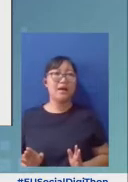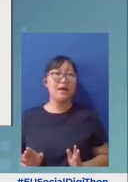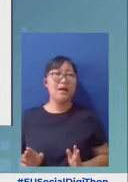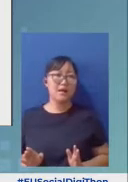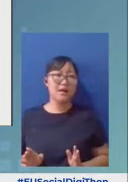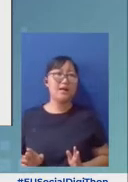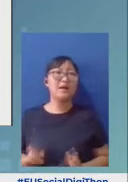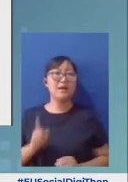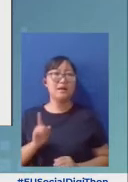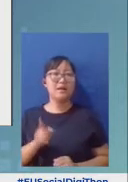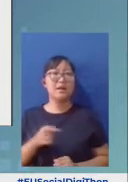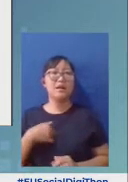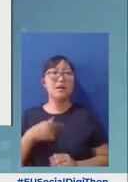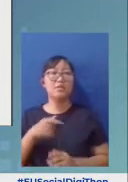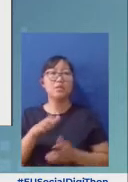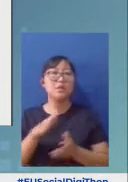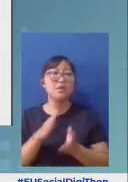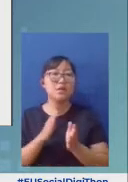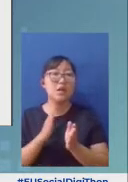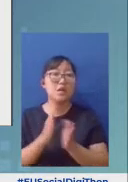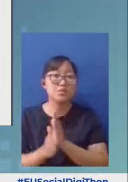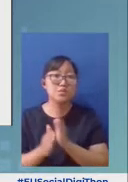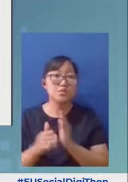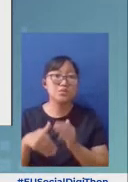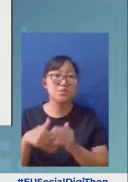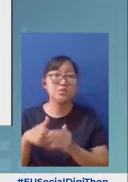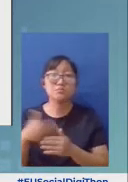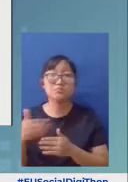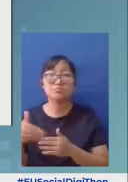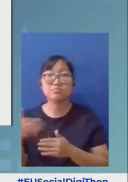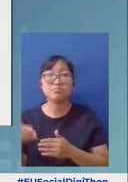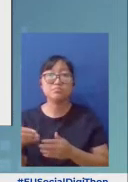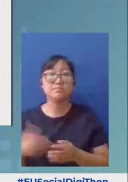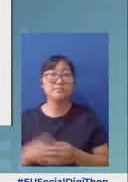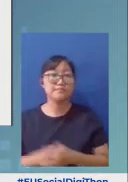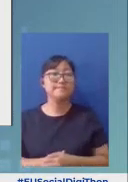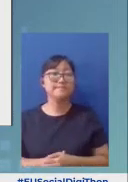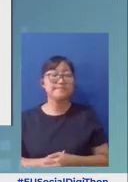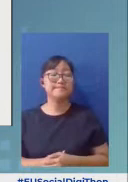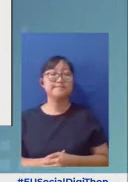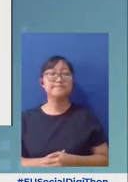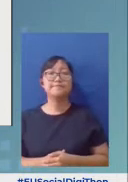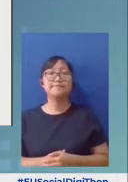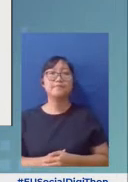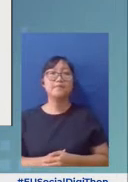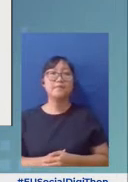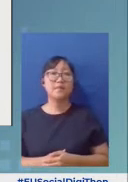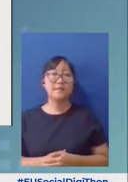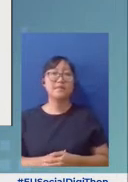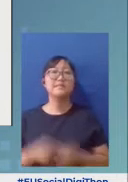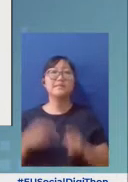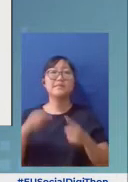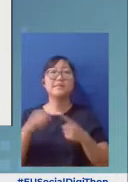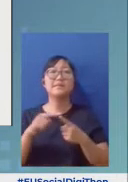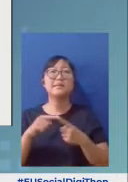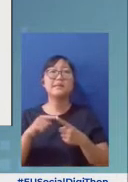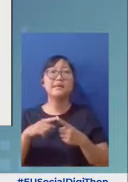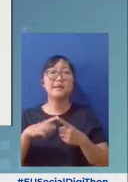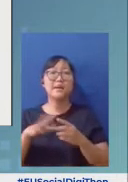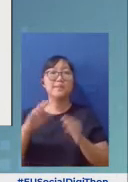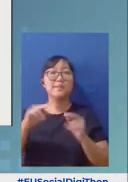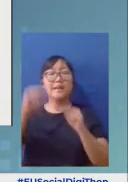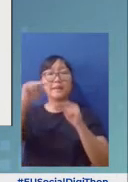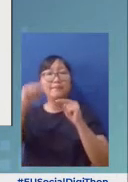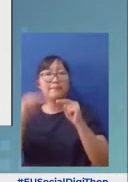ya, ini review aja. Monggo mas, silakan. Oke, berempati, hati-hati ketika terhubung